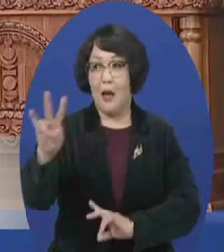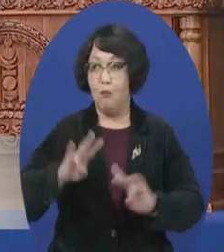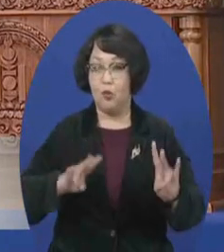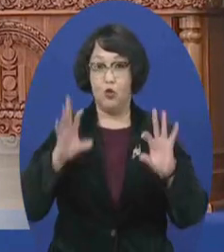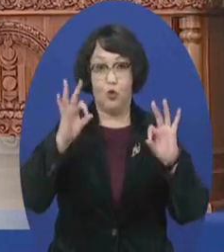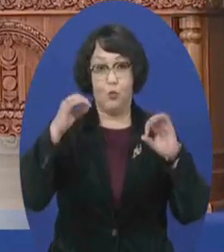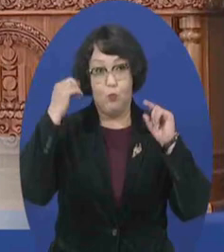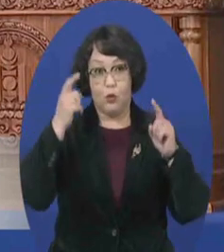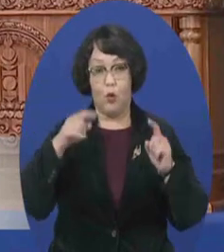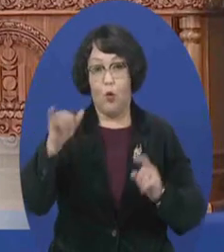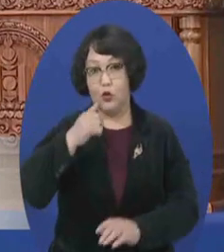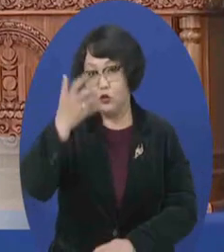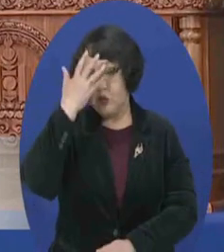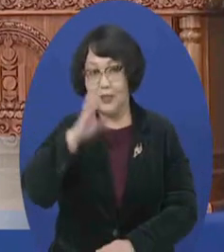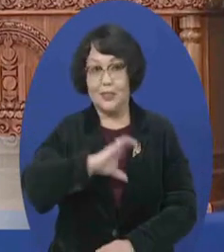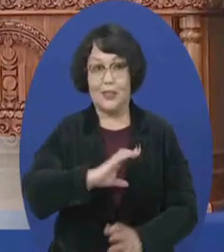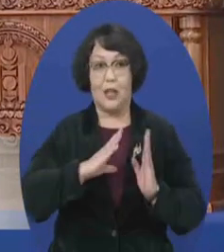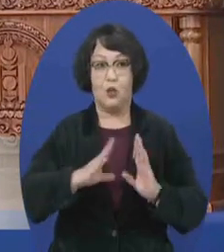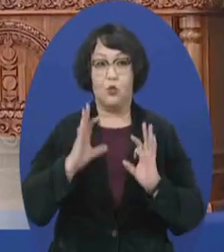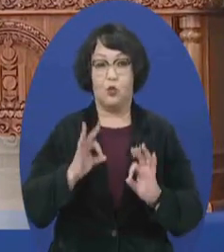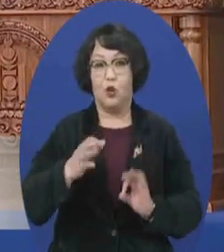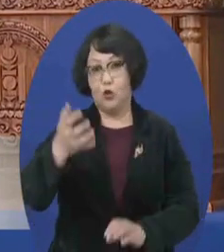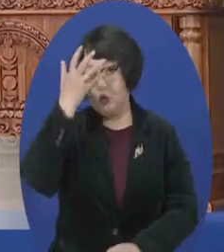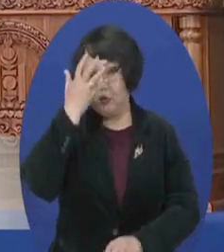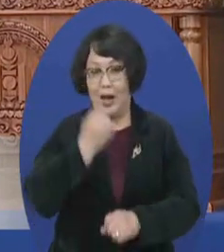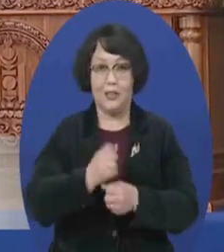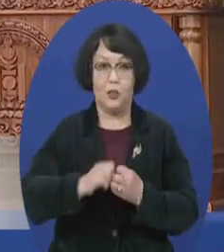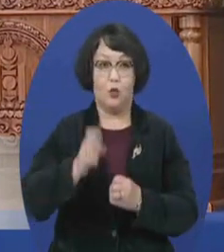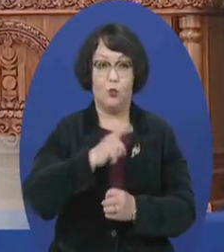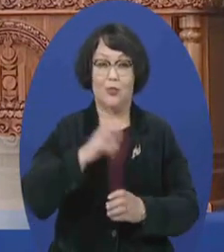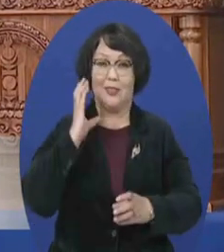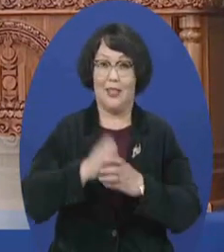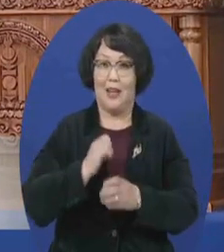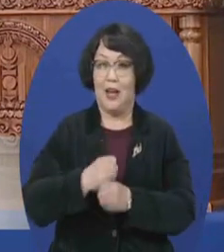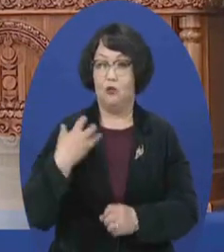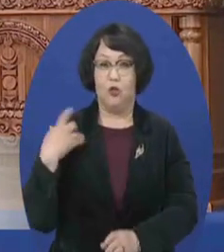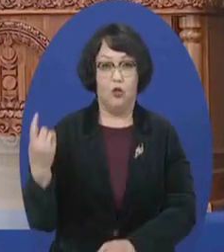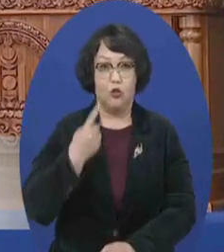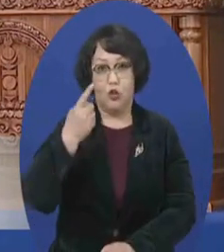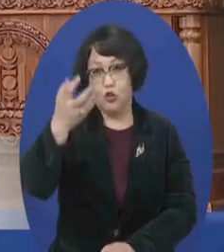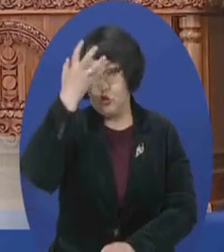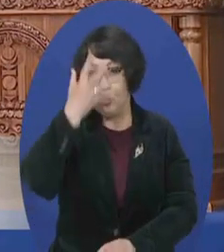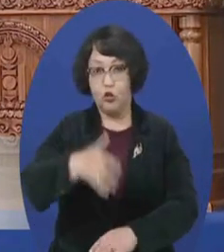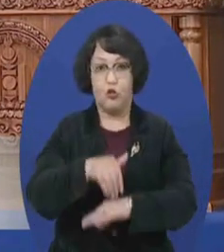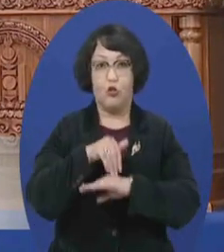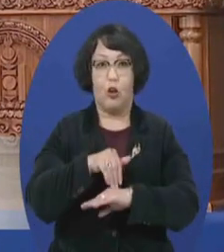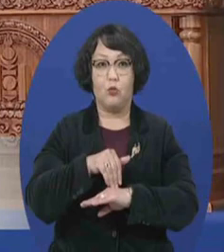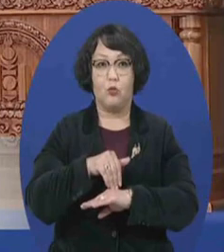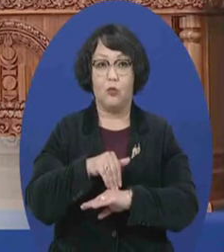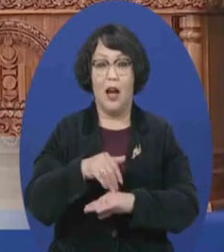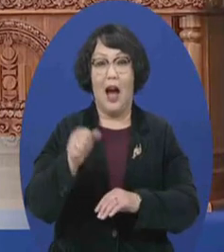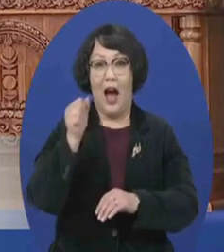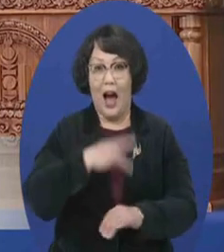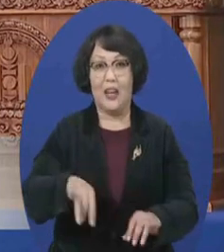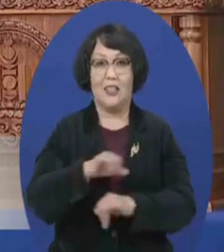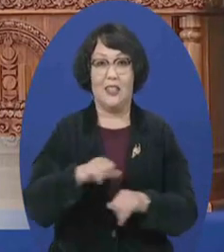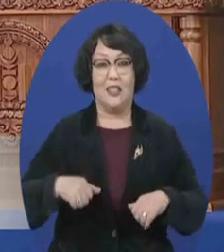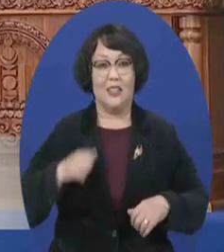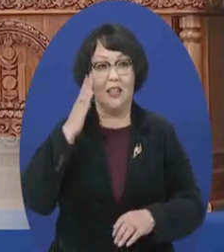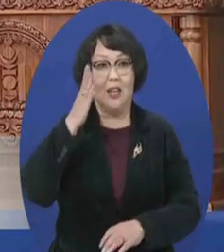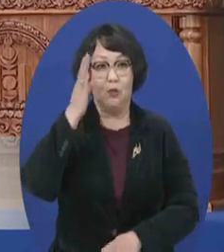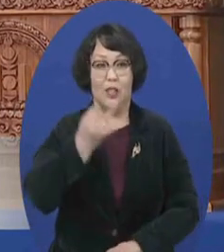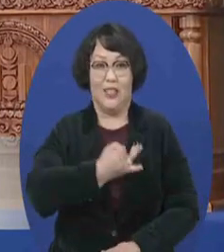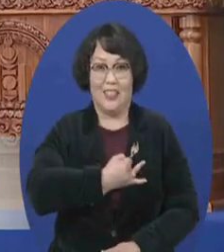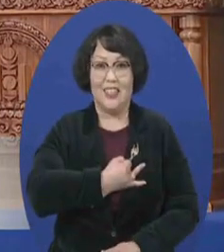улс төрчд нь зөв сэтгэлтэй, төрийн албан хаагчд нь сахилга хариуцлагатай, төр засаг нь тогтвортой, ард түм маань